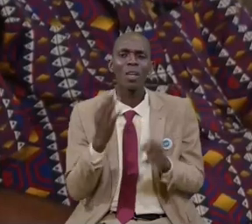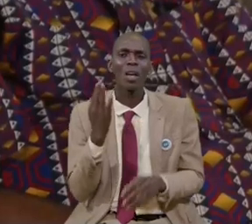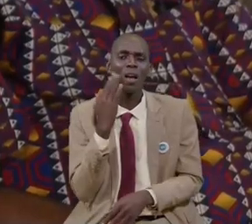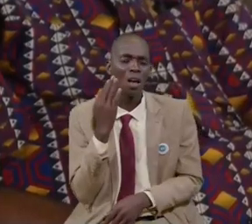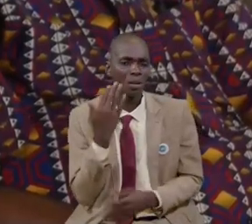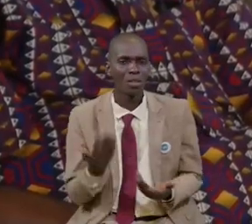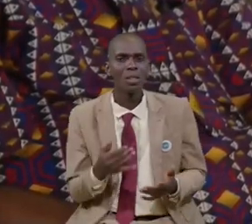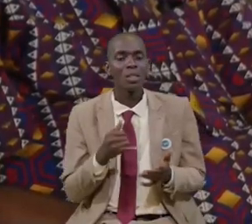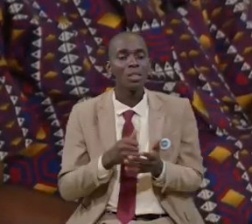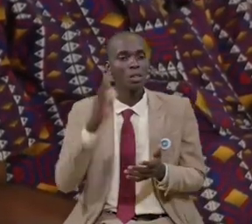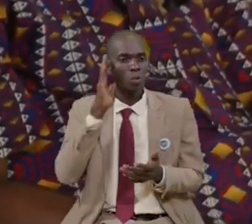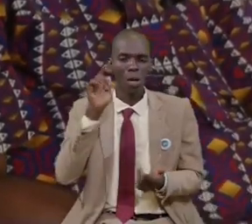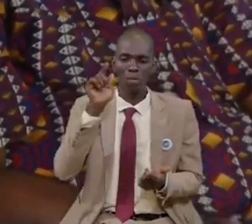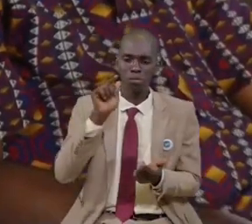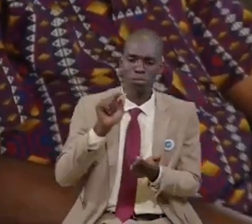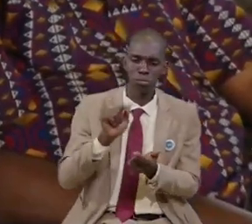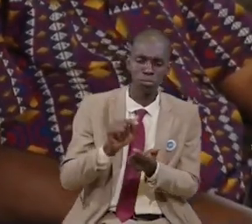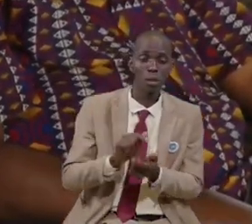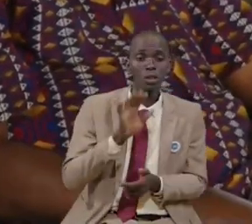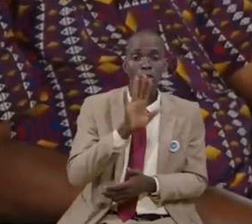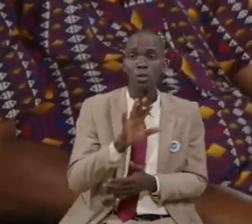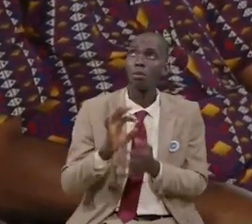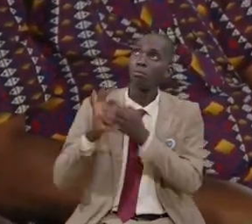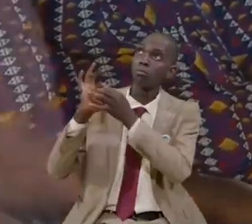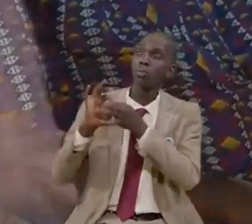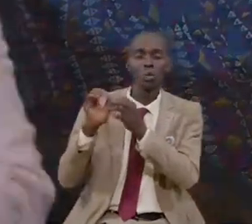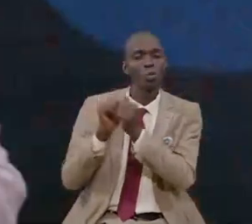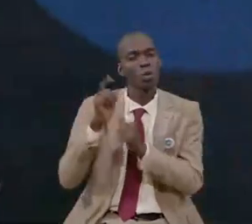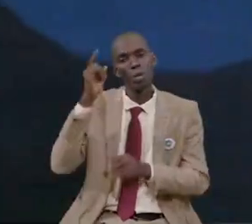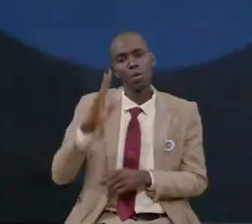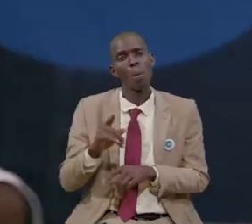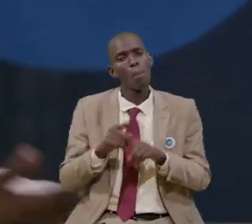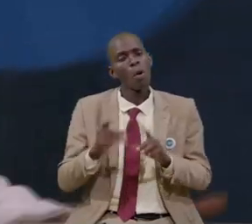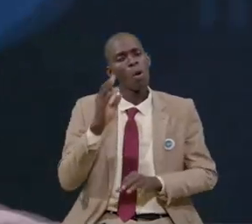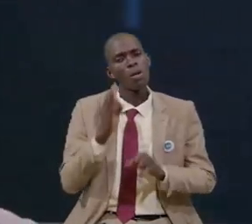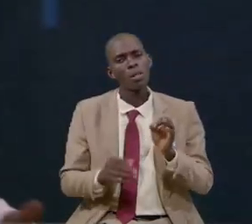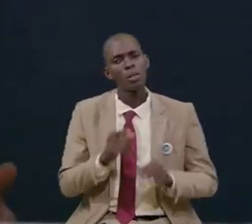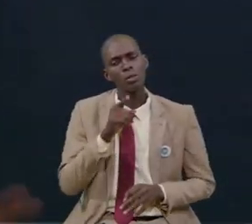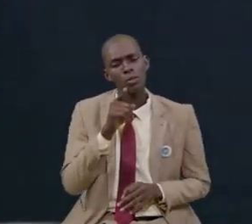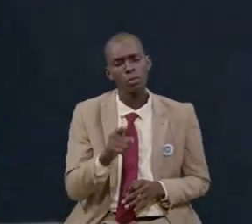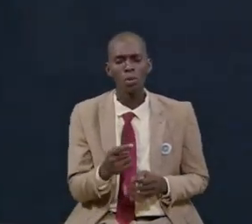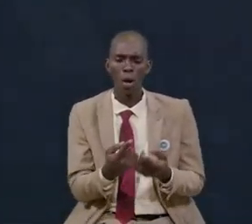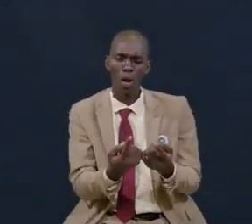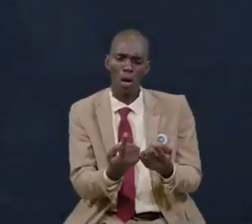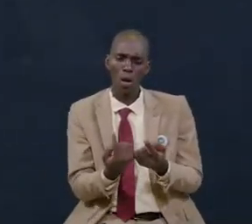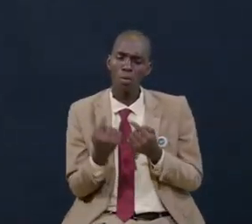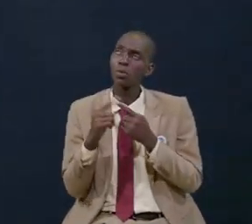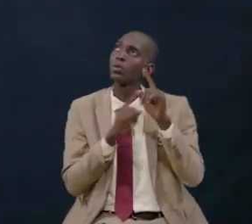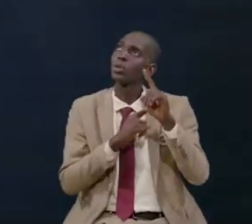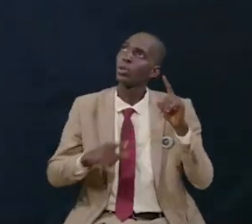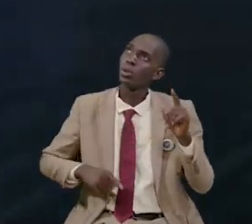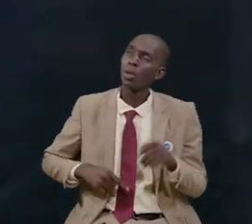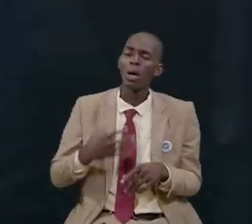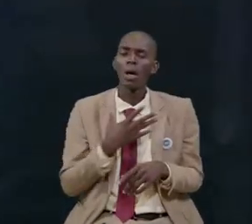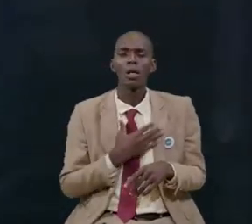l'avocat, cela met en danger ta réconciliation avec Dieu. Mais quand tu viens et tu regrettes ce que tu fais, et mais si tu continues de